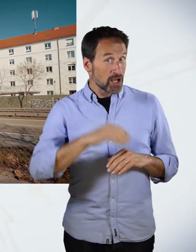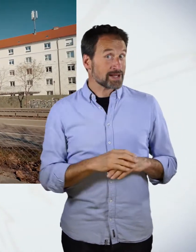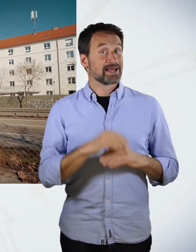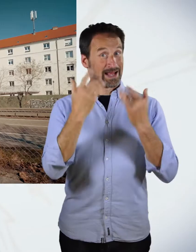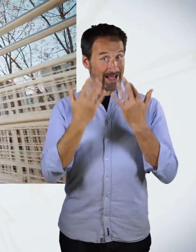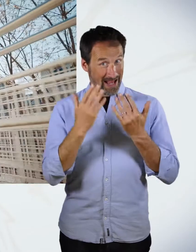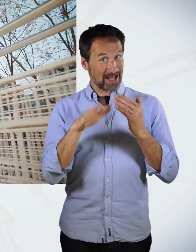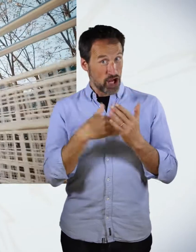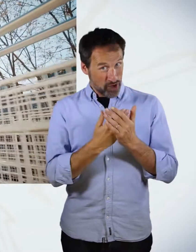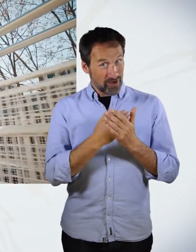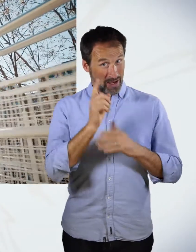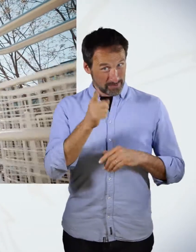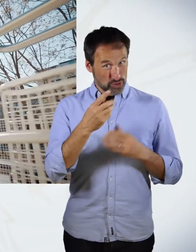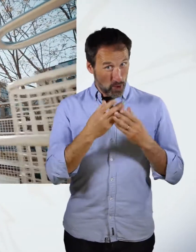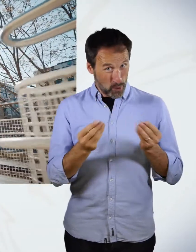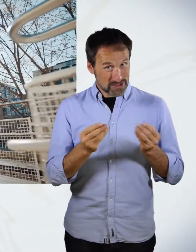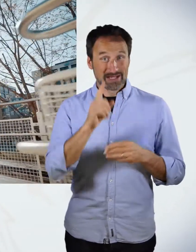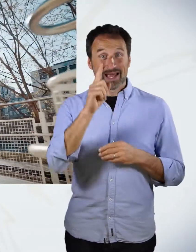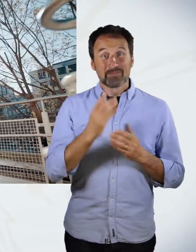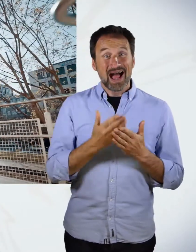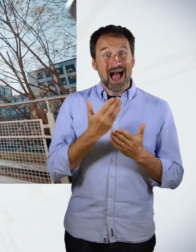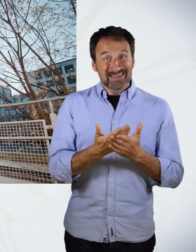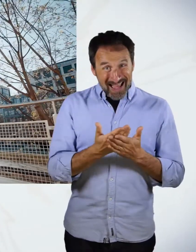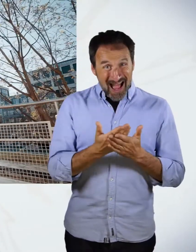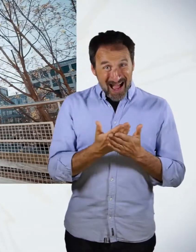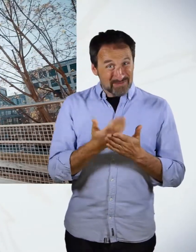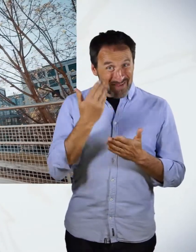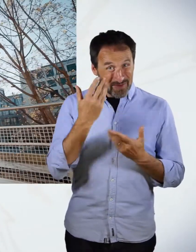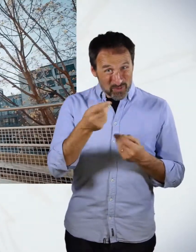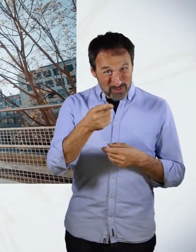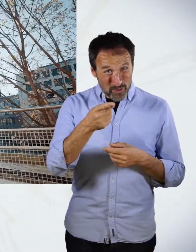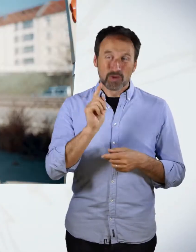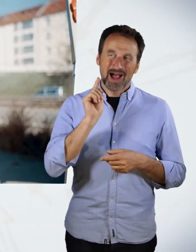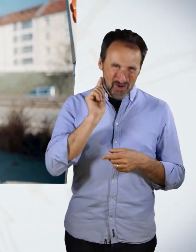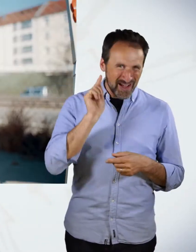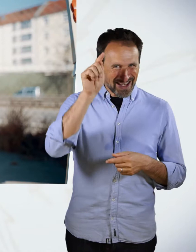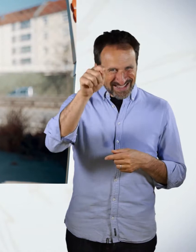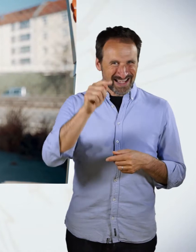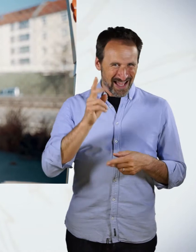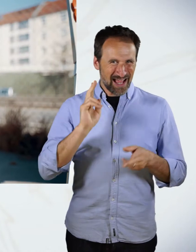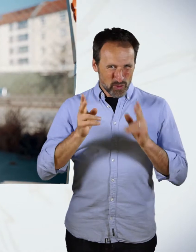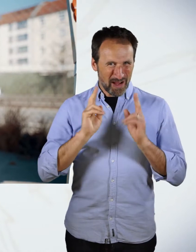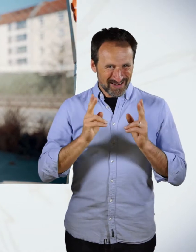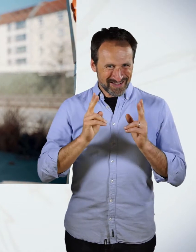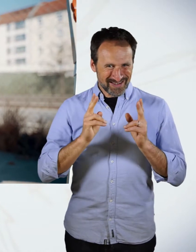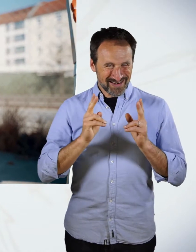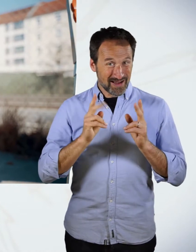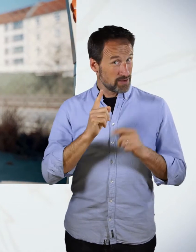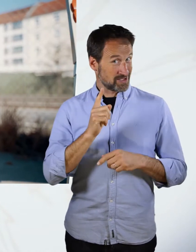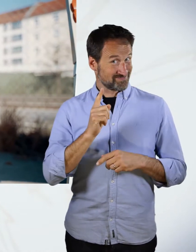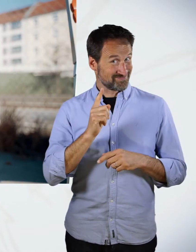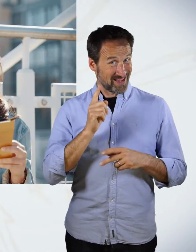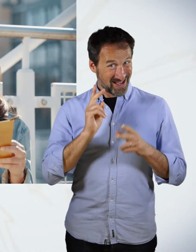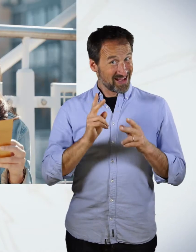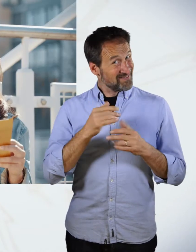einen Seite. Die Angaben bekommst du aber Stück für Stück auf der anderen Seite der Autobahn. Die Angaben bekommst du aber nur gegen